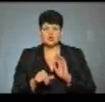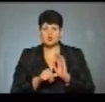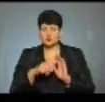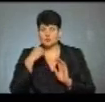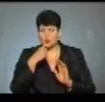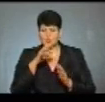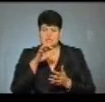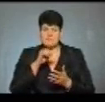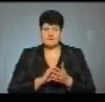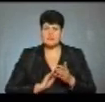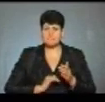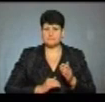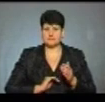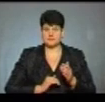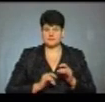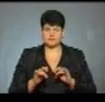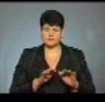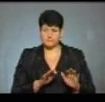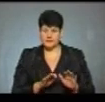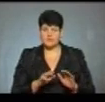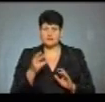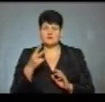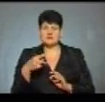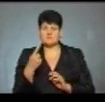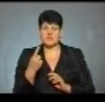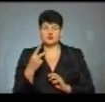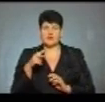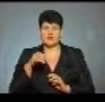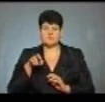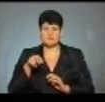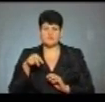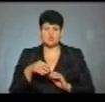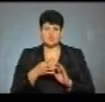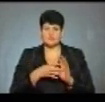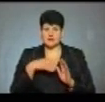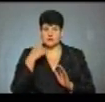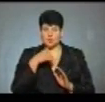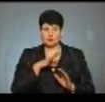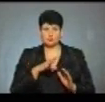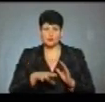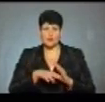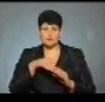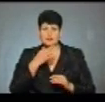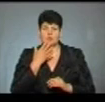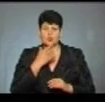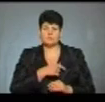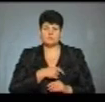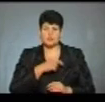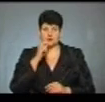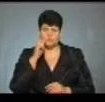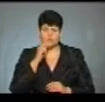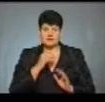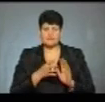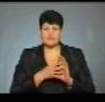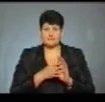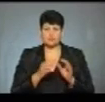року займався підприємницькою діяльністю. 21 липня 2019 року обраний народним депутатом України